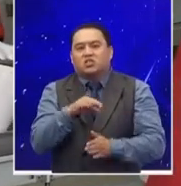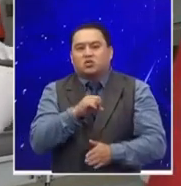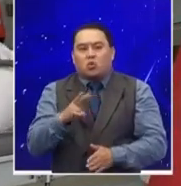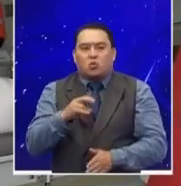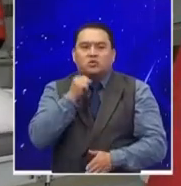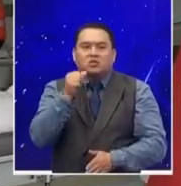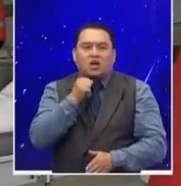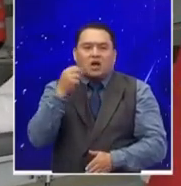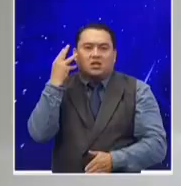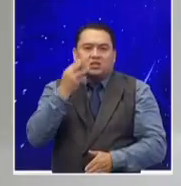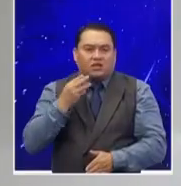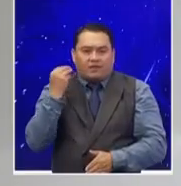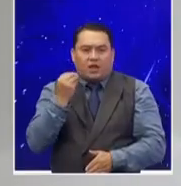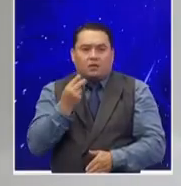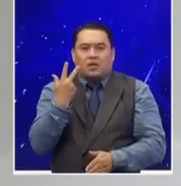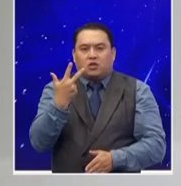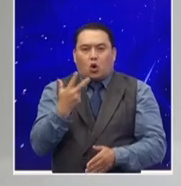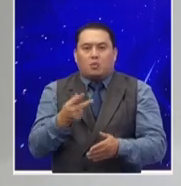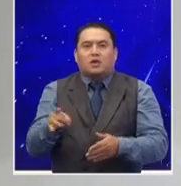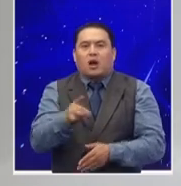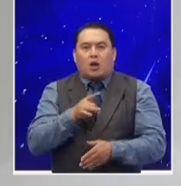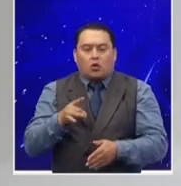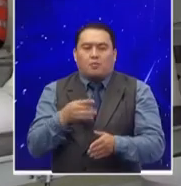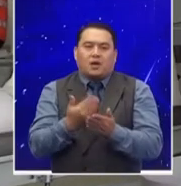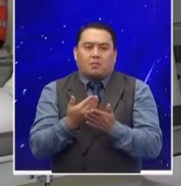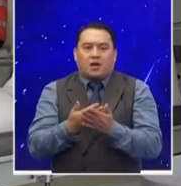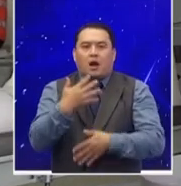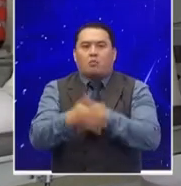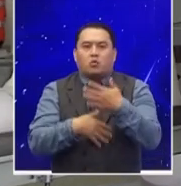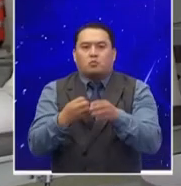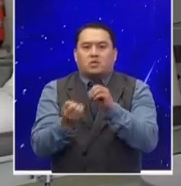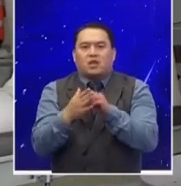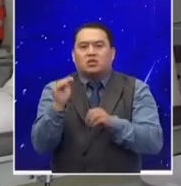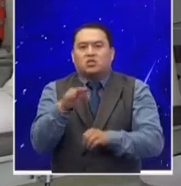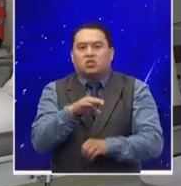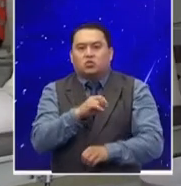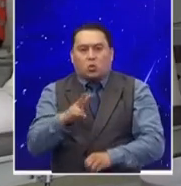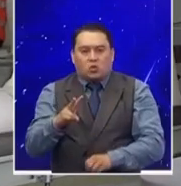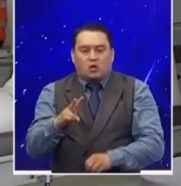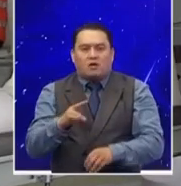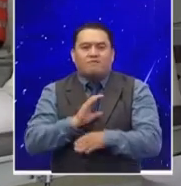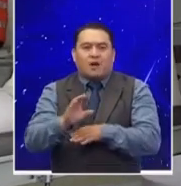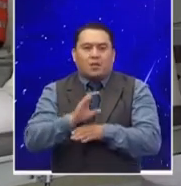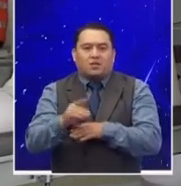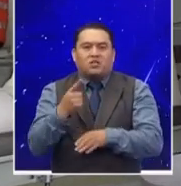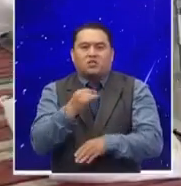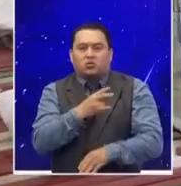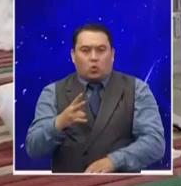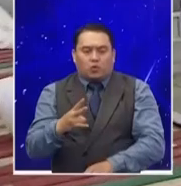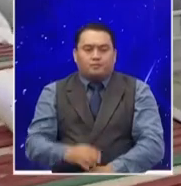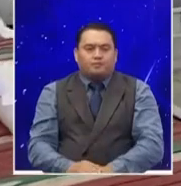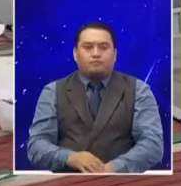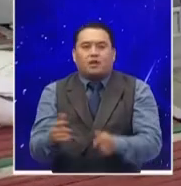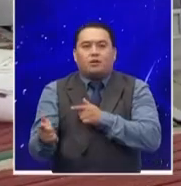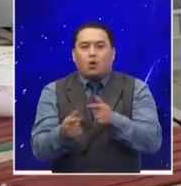сахарной свеклы по 3 районам. Примерно обработано около 15 тысяч тонн сахарной свеклы, выпущено около 1000 тонн сахара.